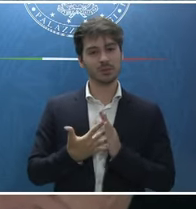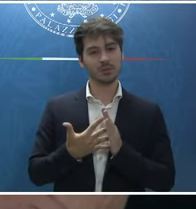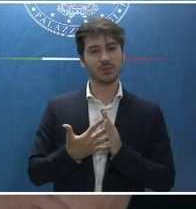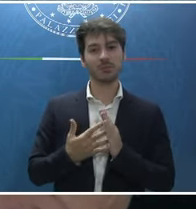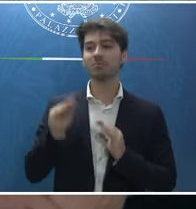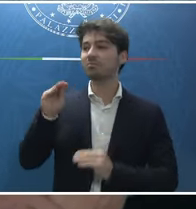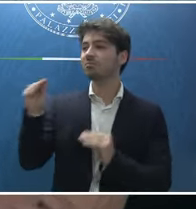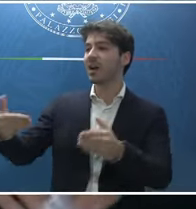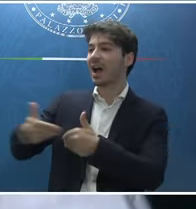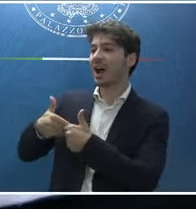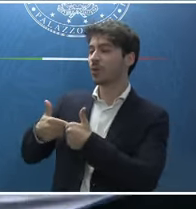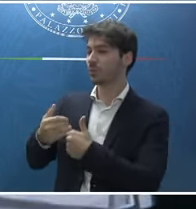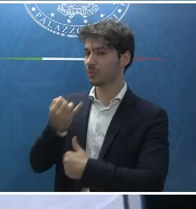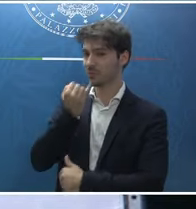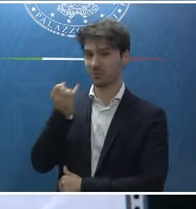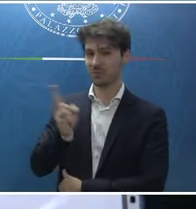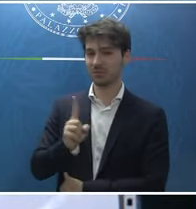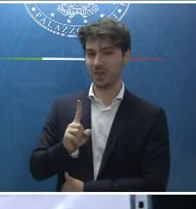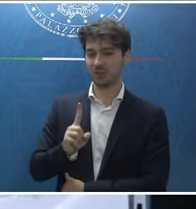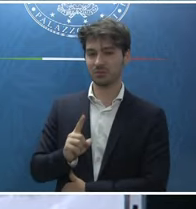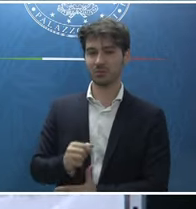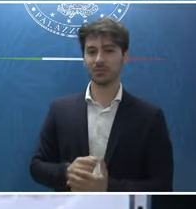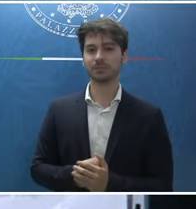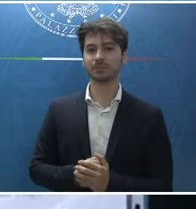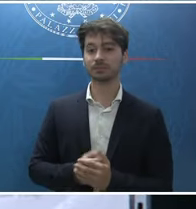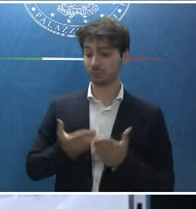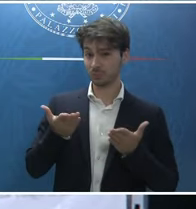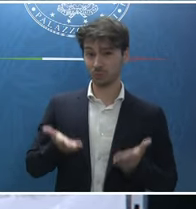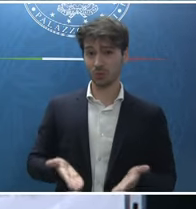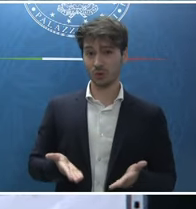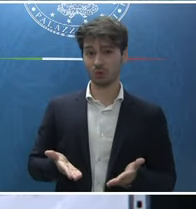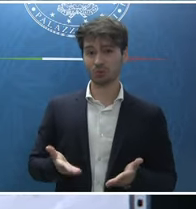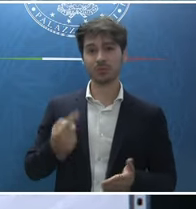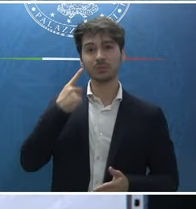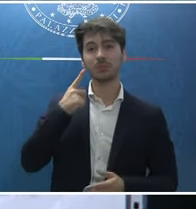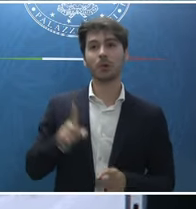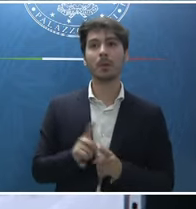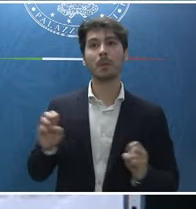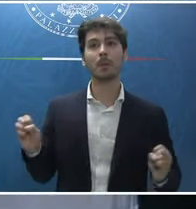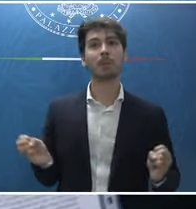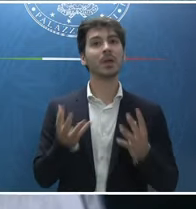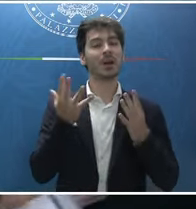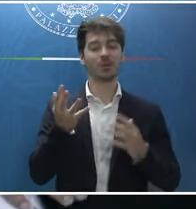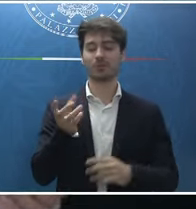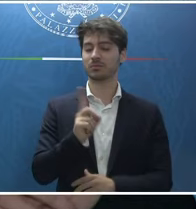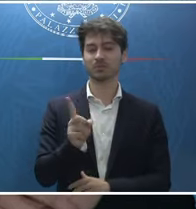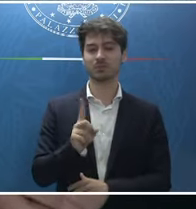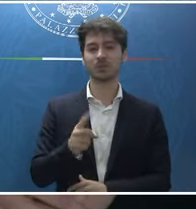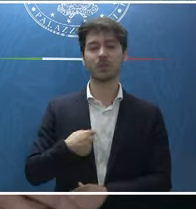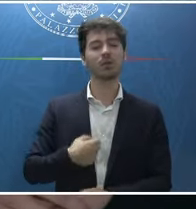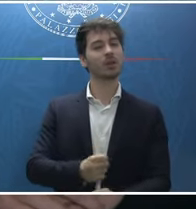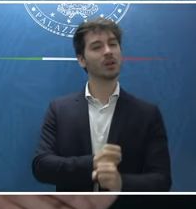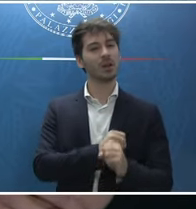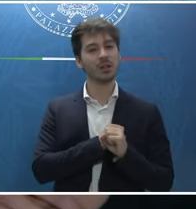non è stato così facile come potrebbe sembrare. Ad oggi non mi sento miracolata, ma credo soltanto di